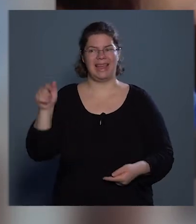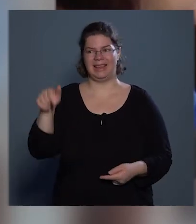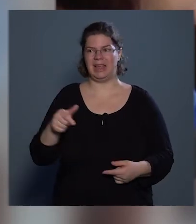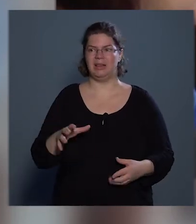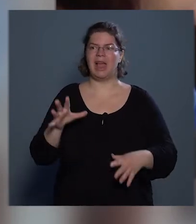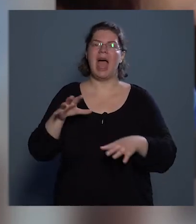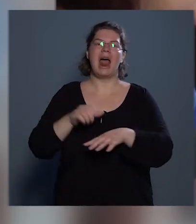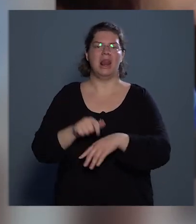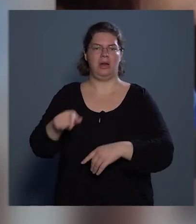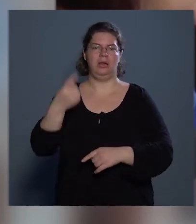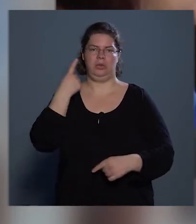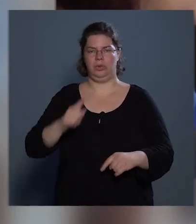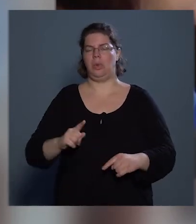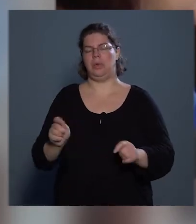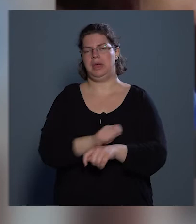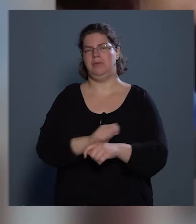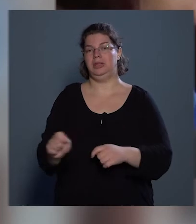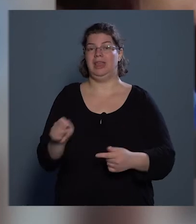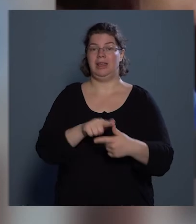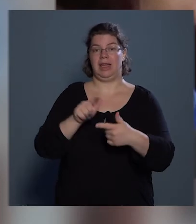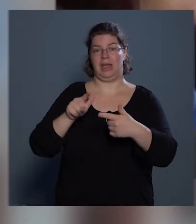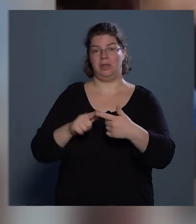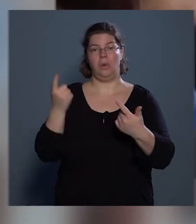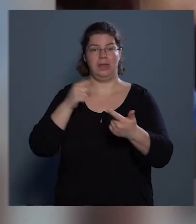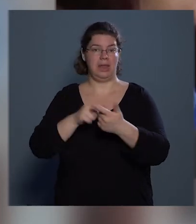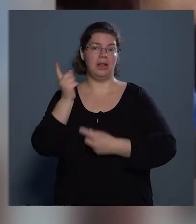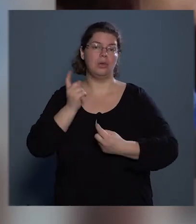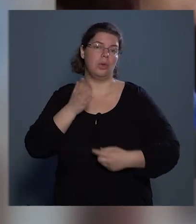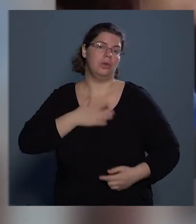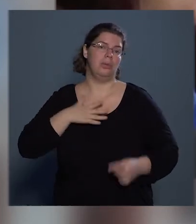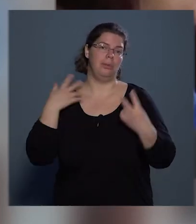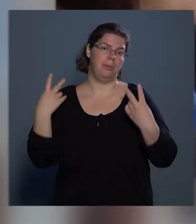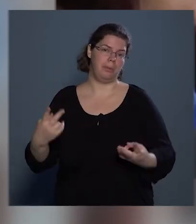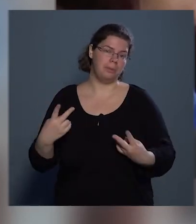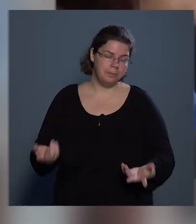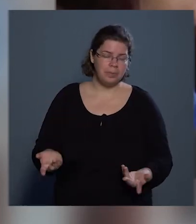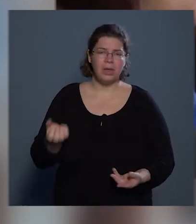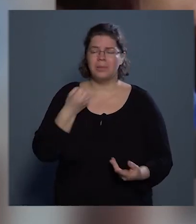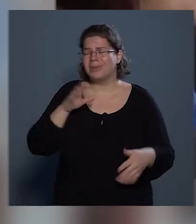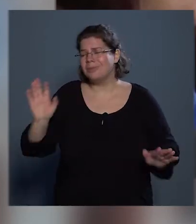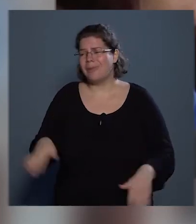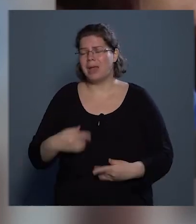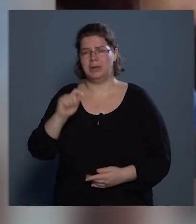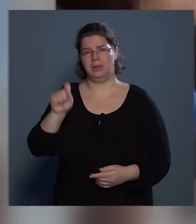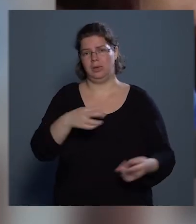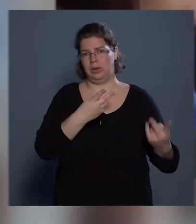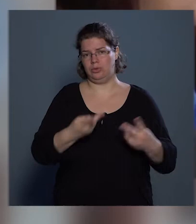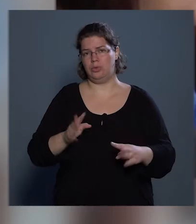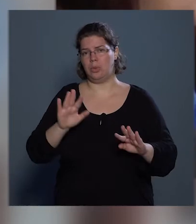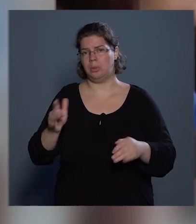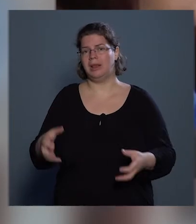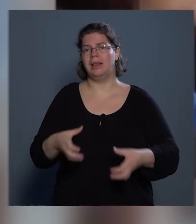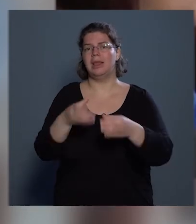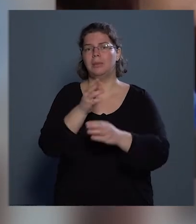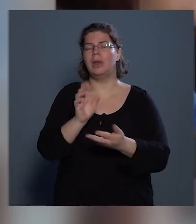javuljon. Tehát ezt a két célt gondolom legfontosabbnak, amikor bármiféle döntést hozunk majd az épület